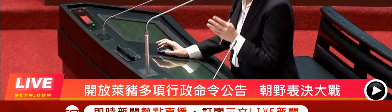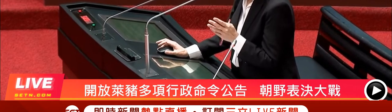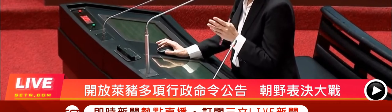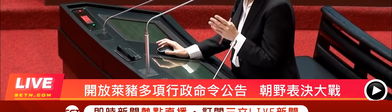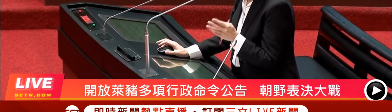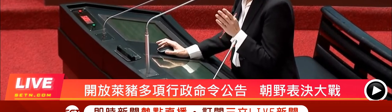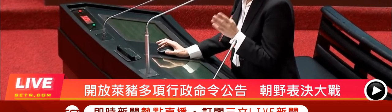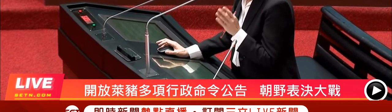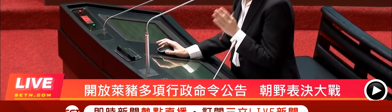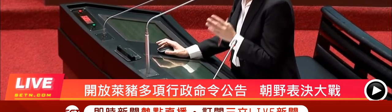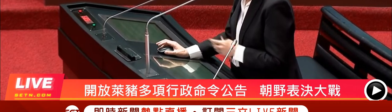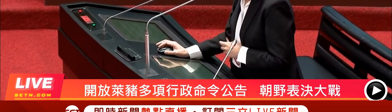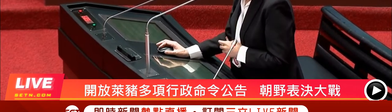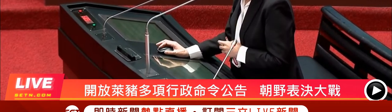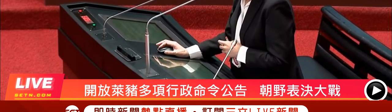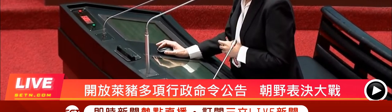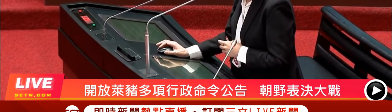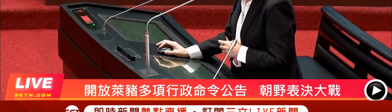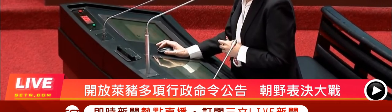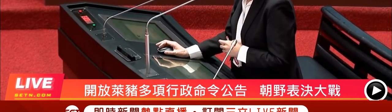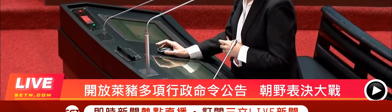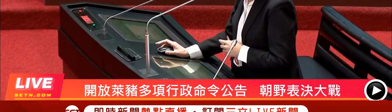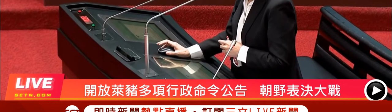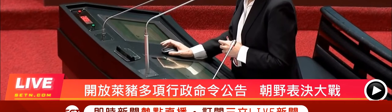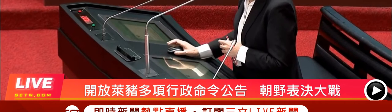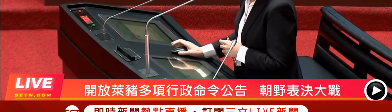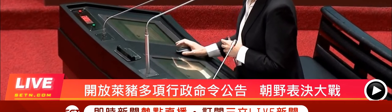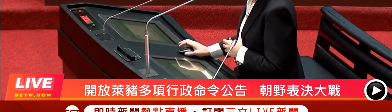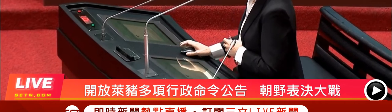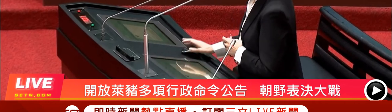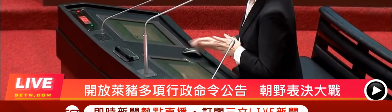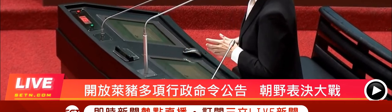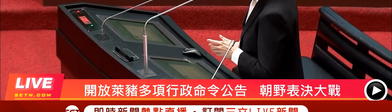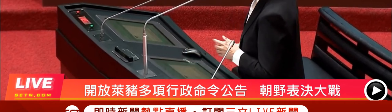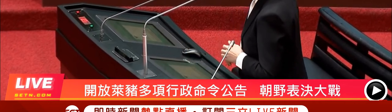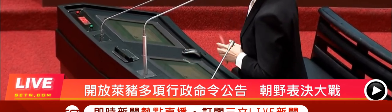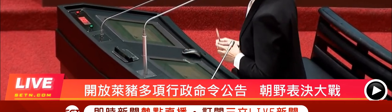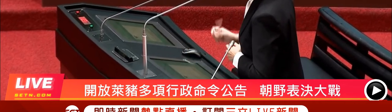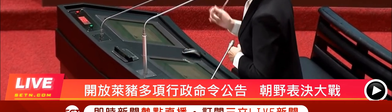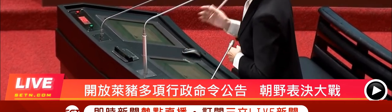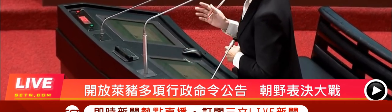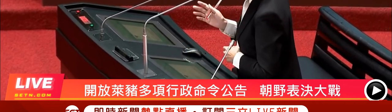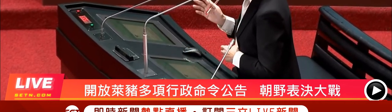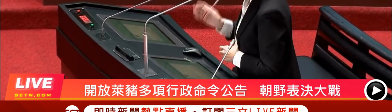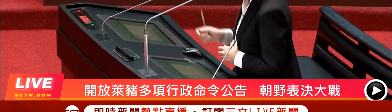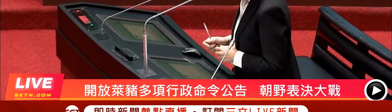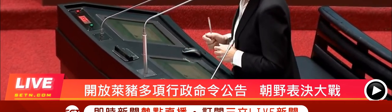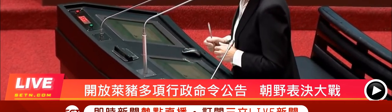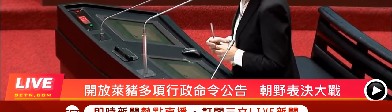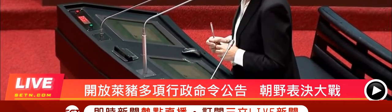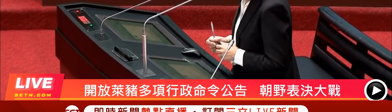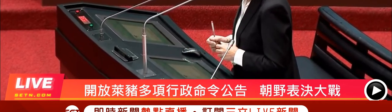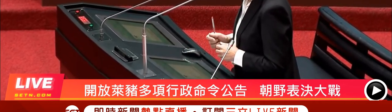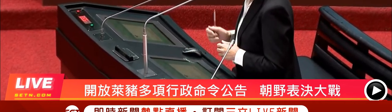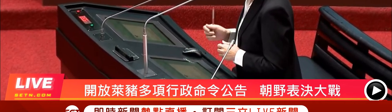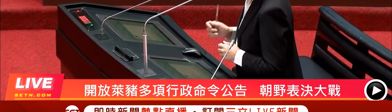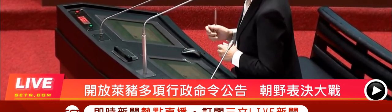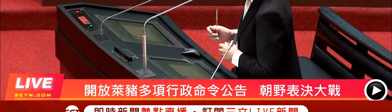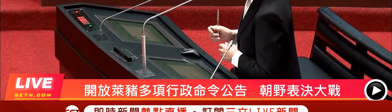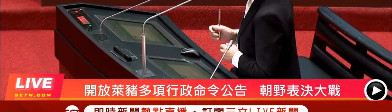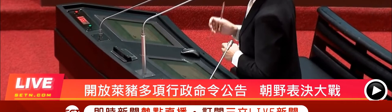部再收集起来，那叫做 paper review。 那同样的这篇那个出来之后，美国的消费者联盟呢，